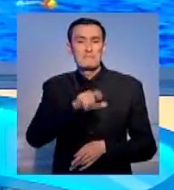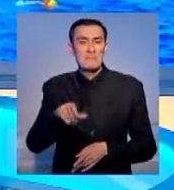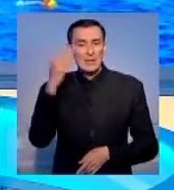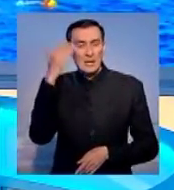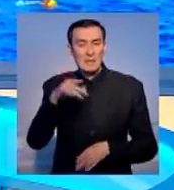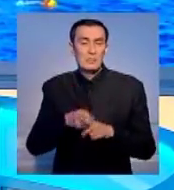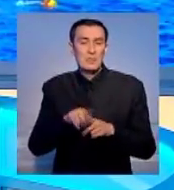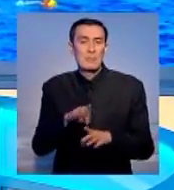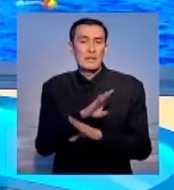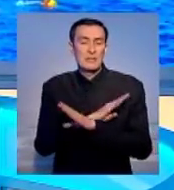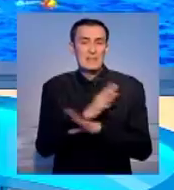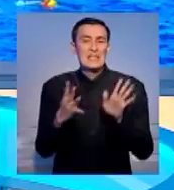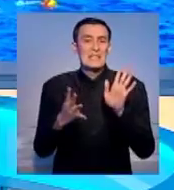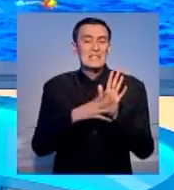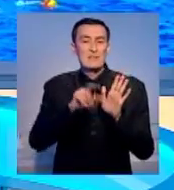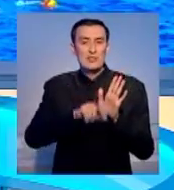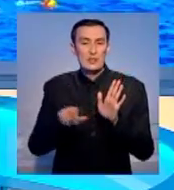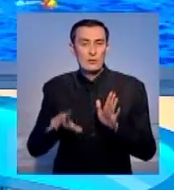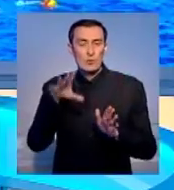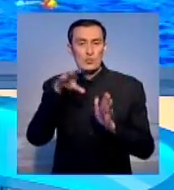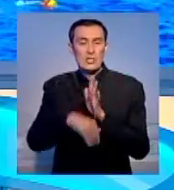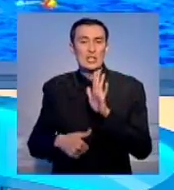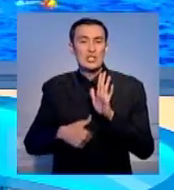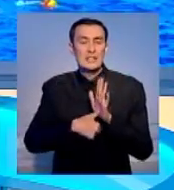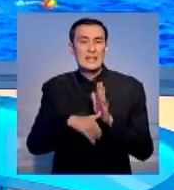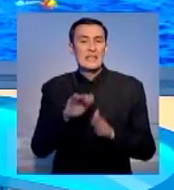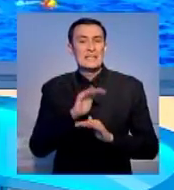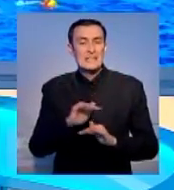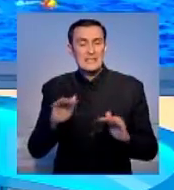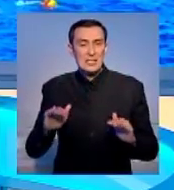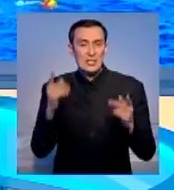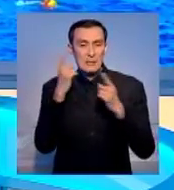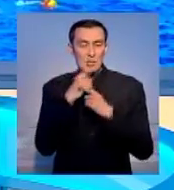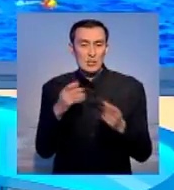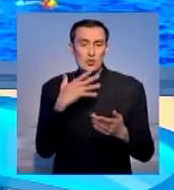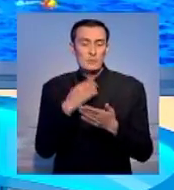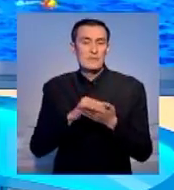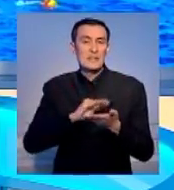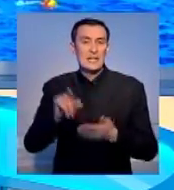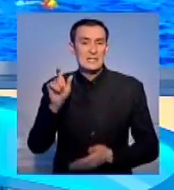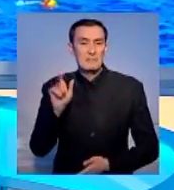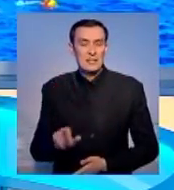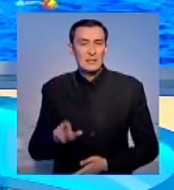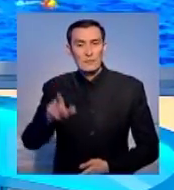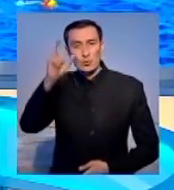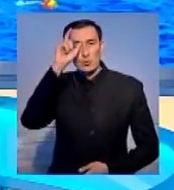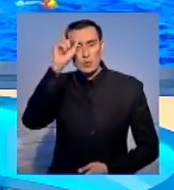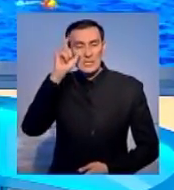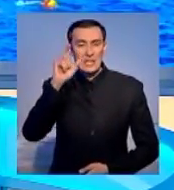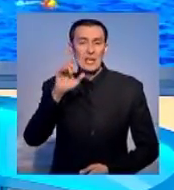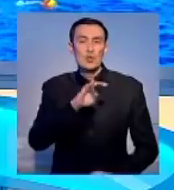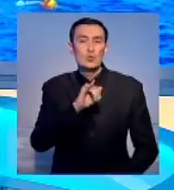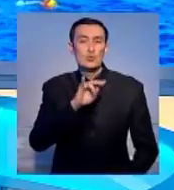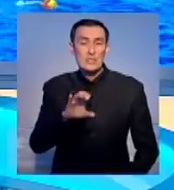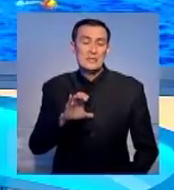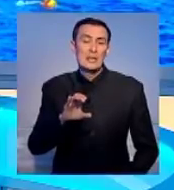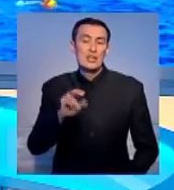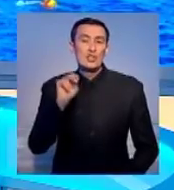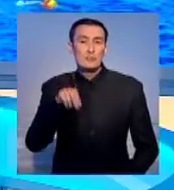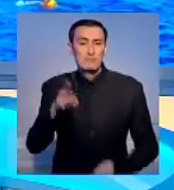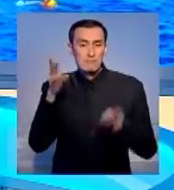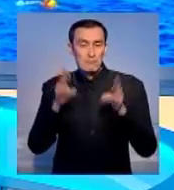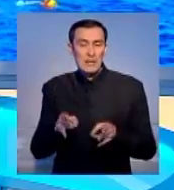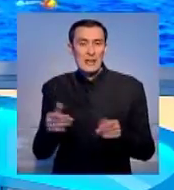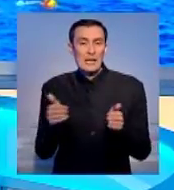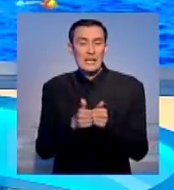мигрантами. В результате погибли 9 человек, в том числе 6 детей. И, как сообщает наш собственный корреспондент в Турции Ержан Жунис, ЧП